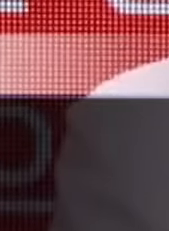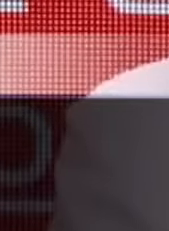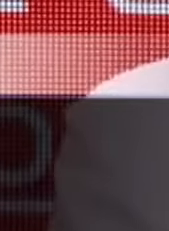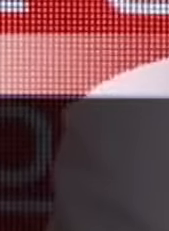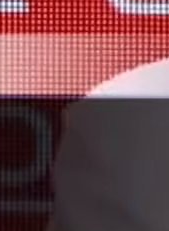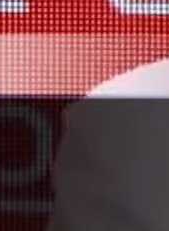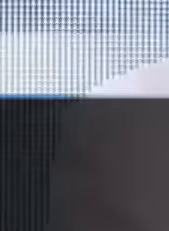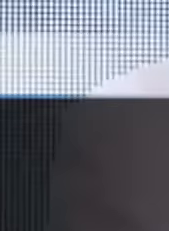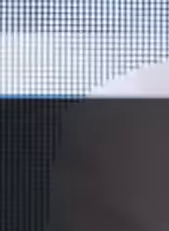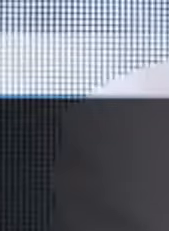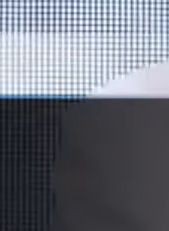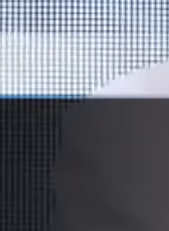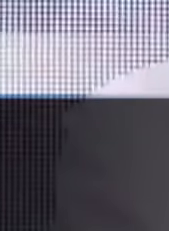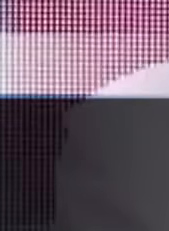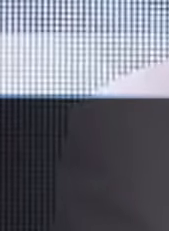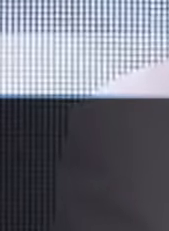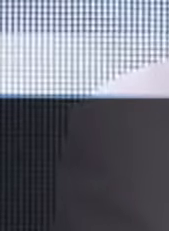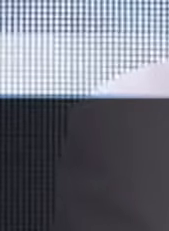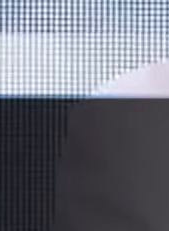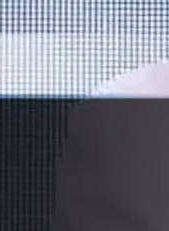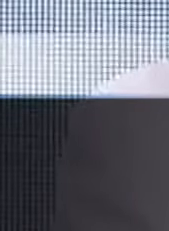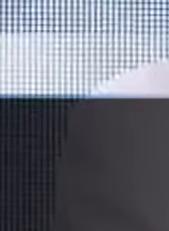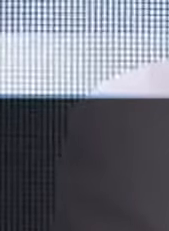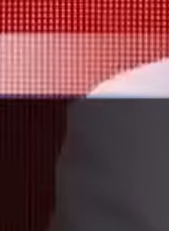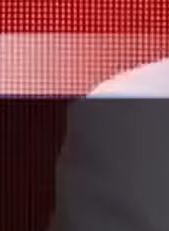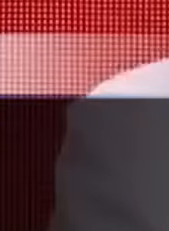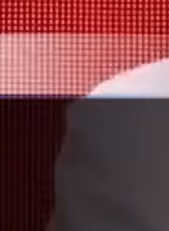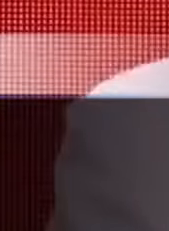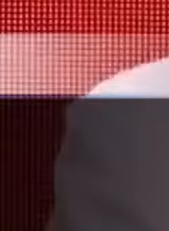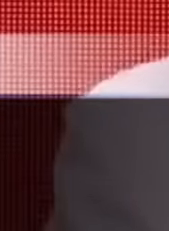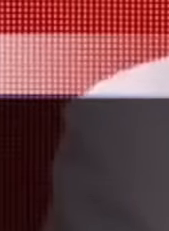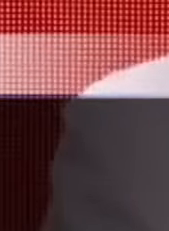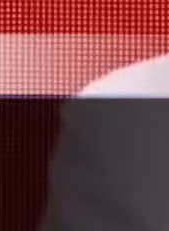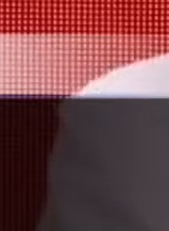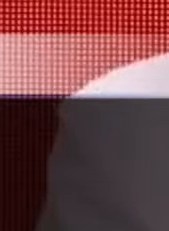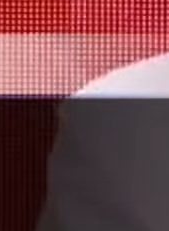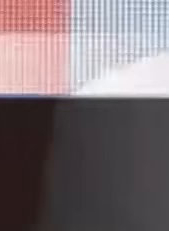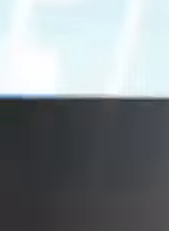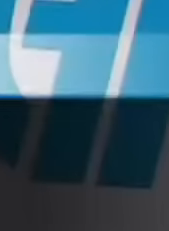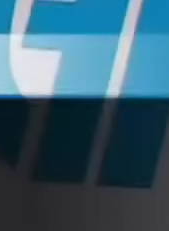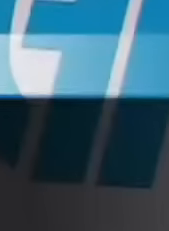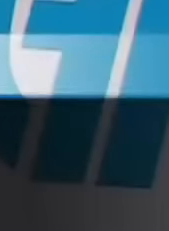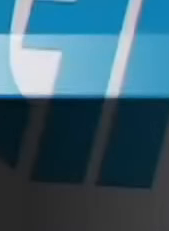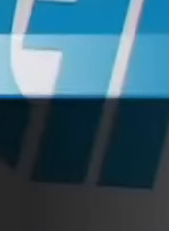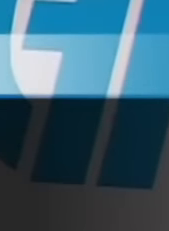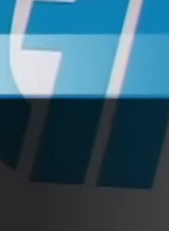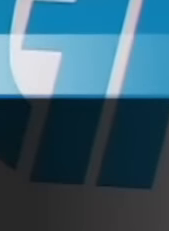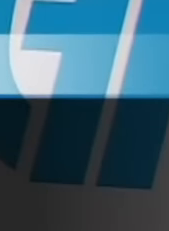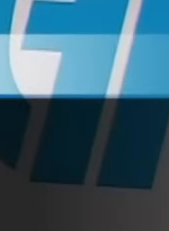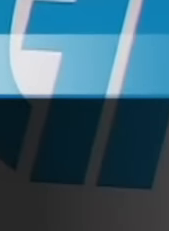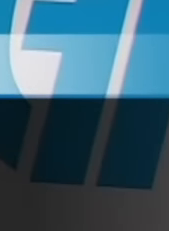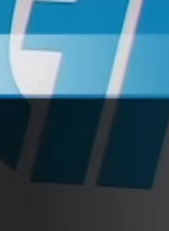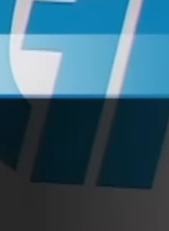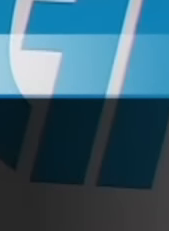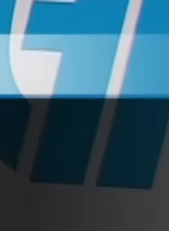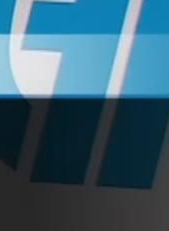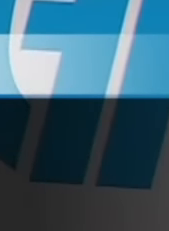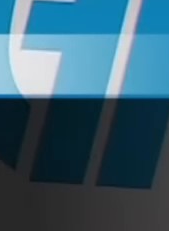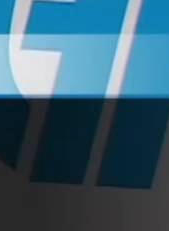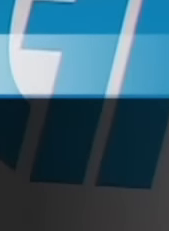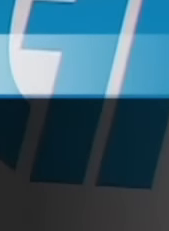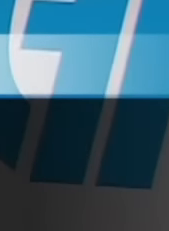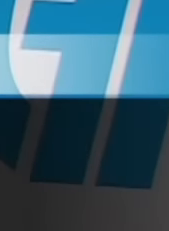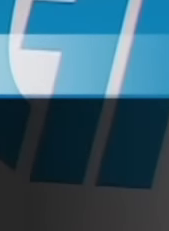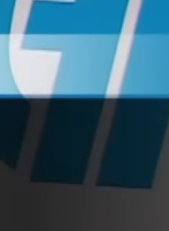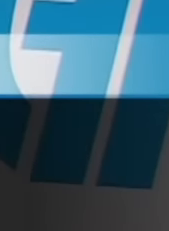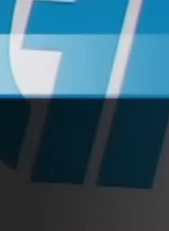그 12시간 결코 짧은 시간이 아닙니다. 여러분이 나라를 구해주십시오. 특정 국회의원이 다시 되느냐 마느냐,